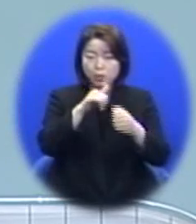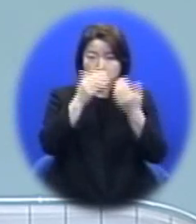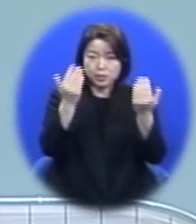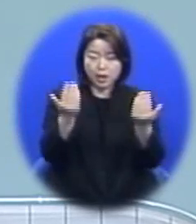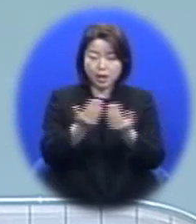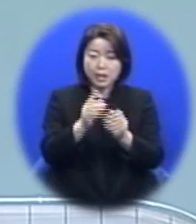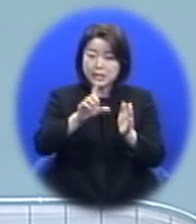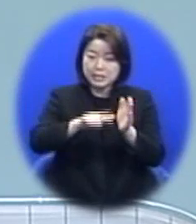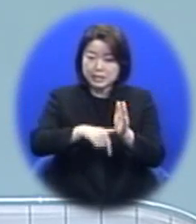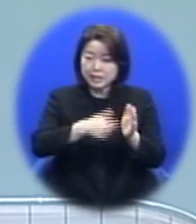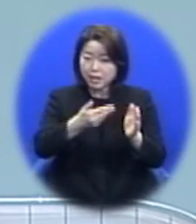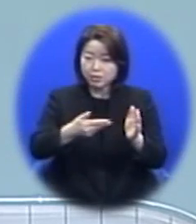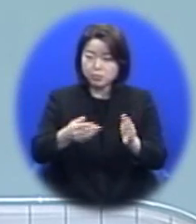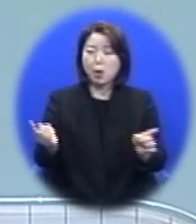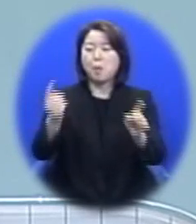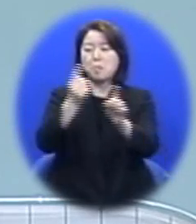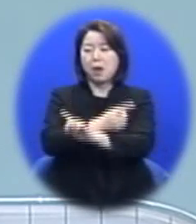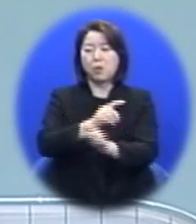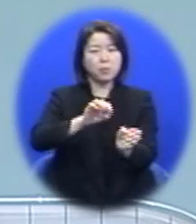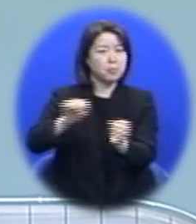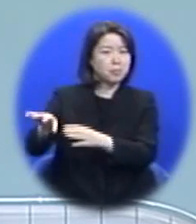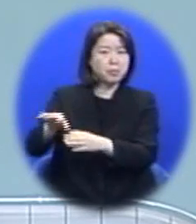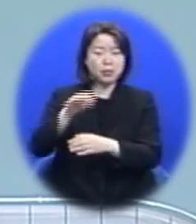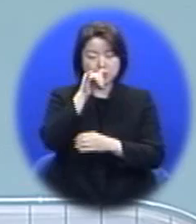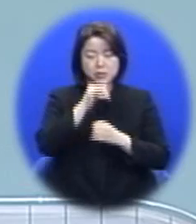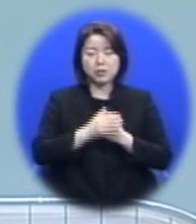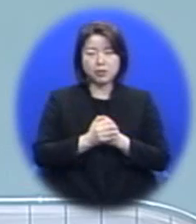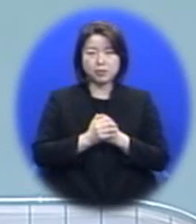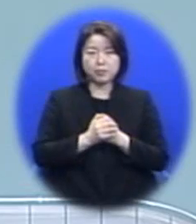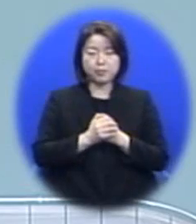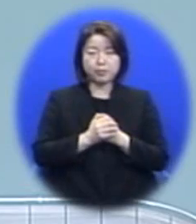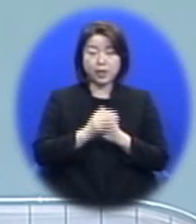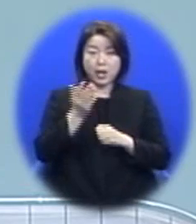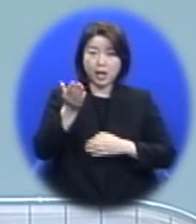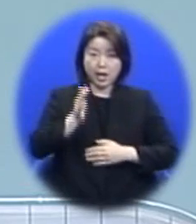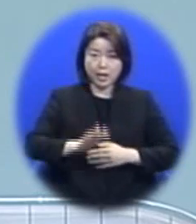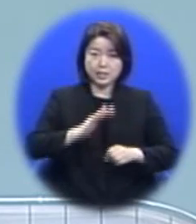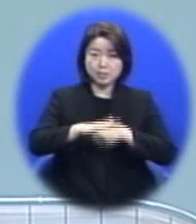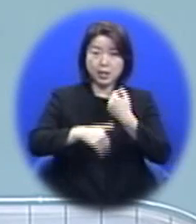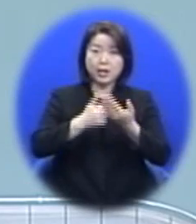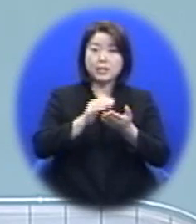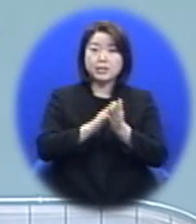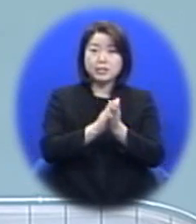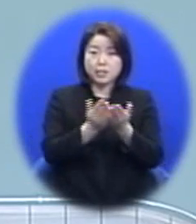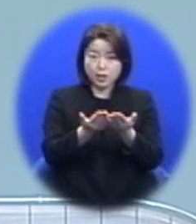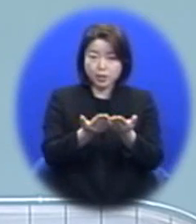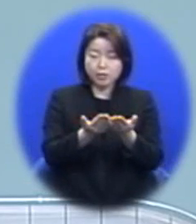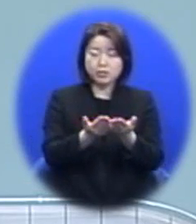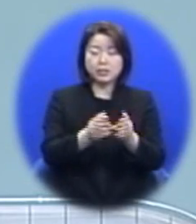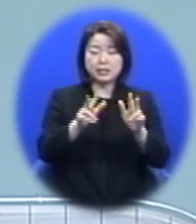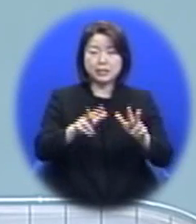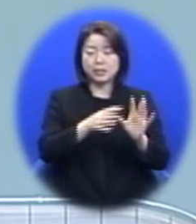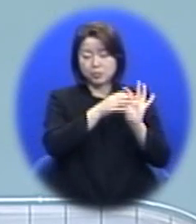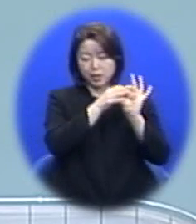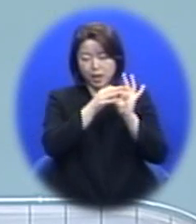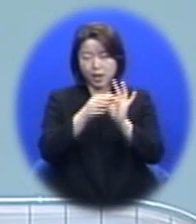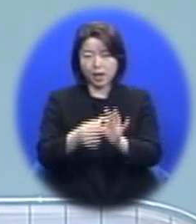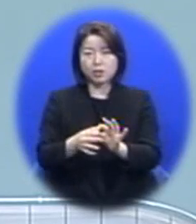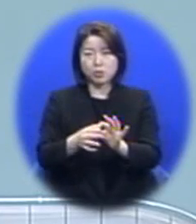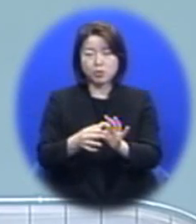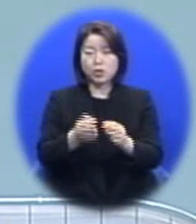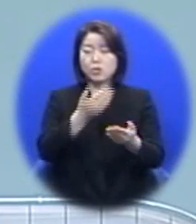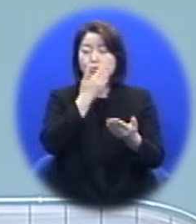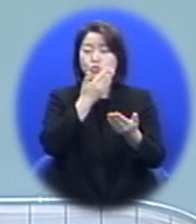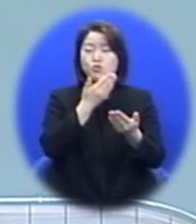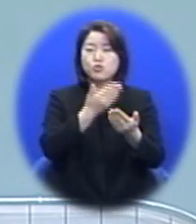뒤로 걷어가게 됩니다. 근데 성경은 지금까지 계속 서점에서 가장 중요한 자리를